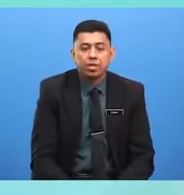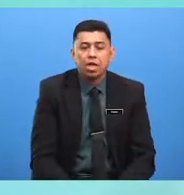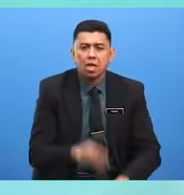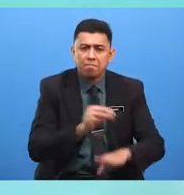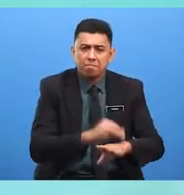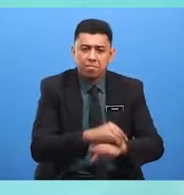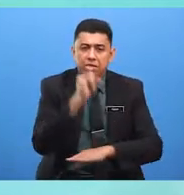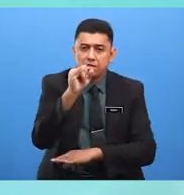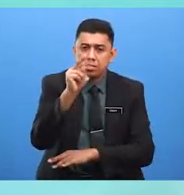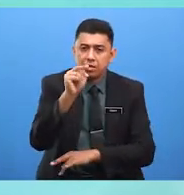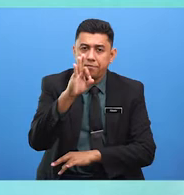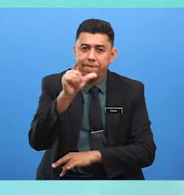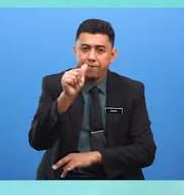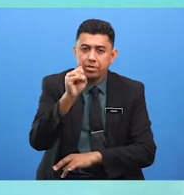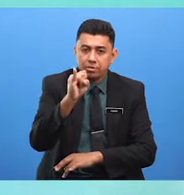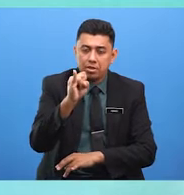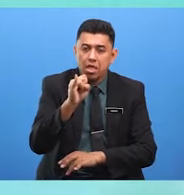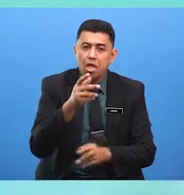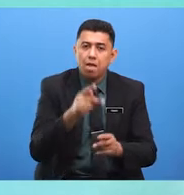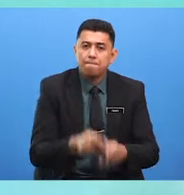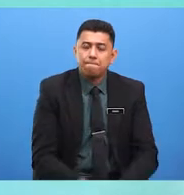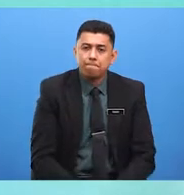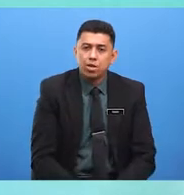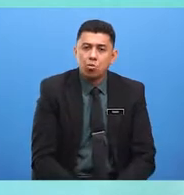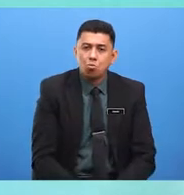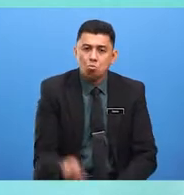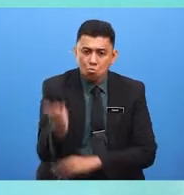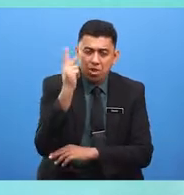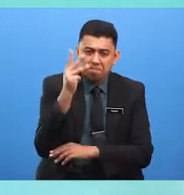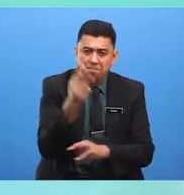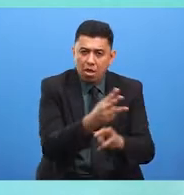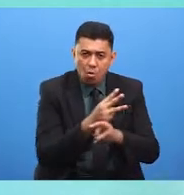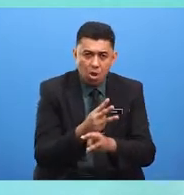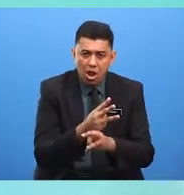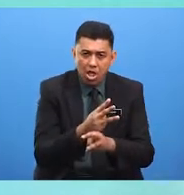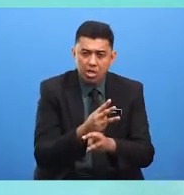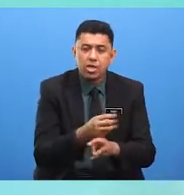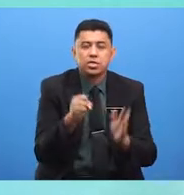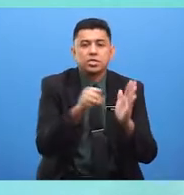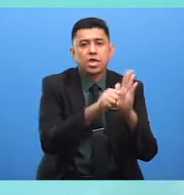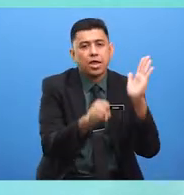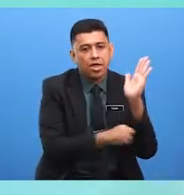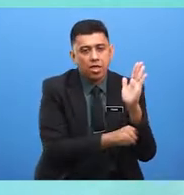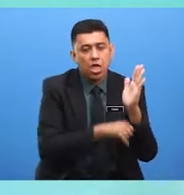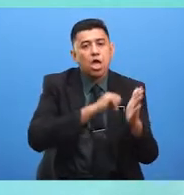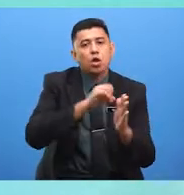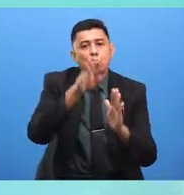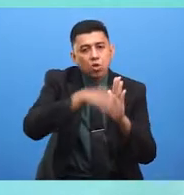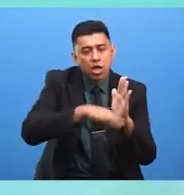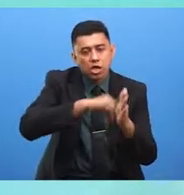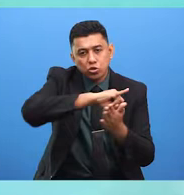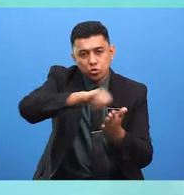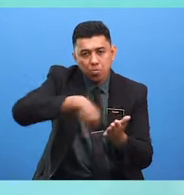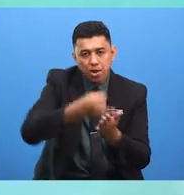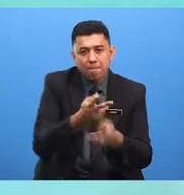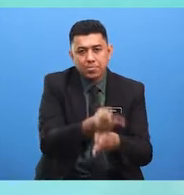inflasi kerajaan akan mengatakan kawanan syarat sewa beli yaitu dengan mengurangkan jumlah pinjaman maksimum